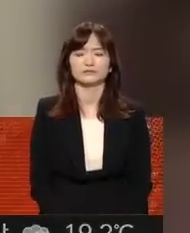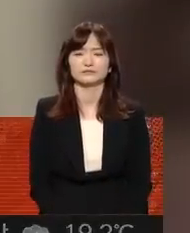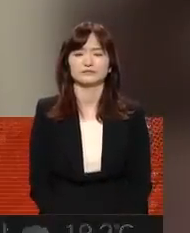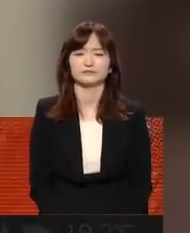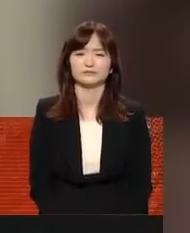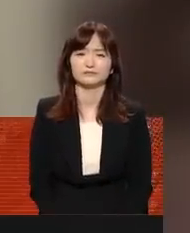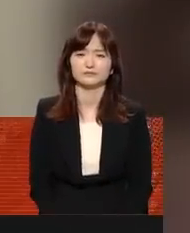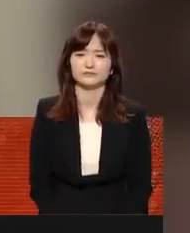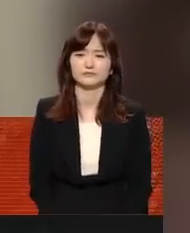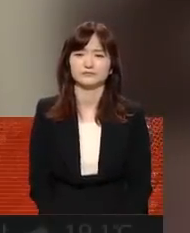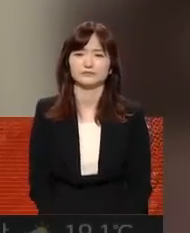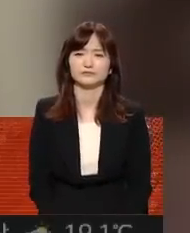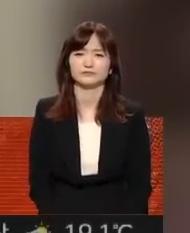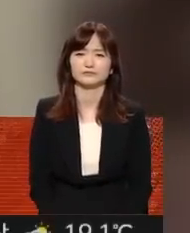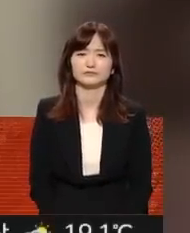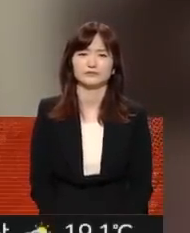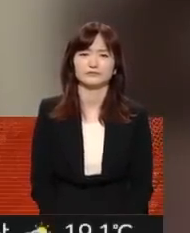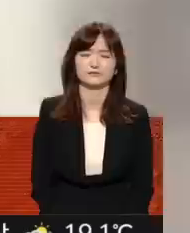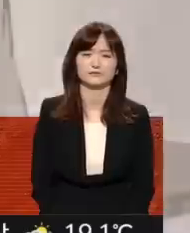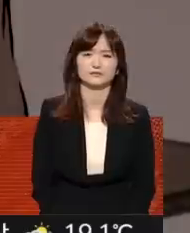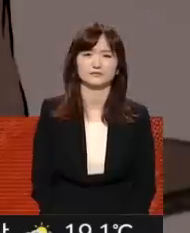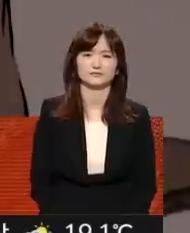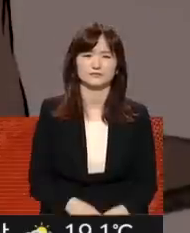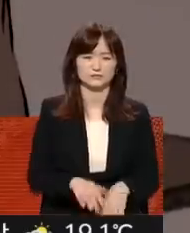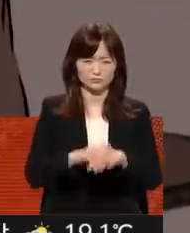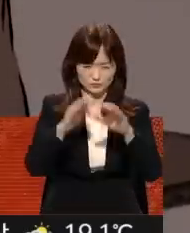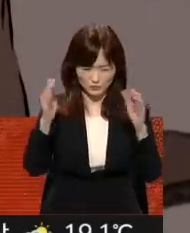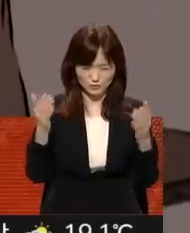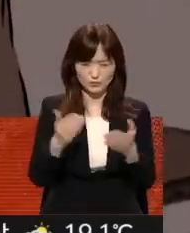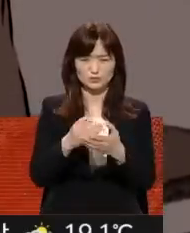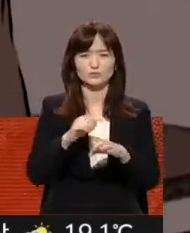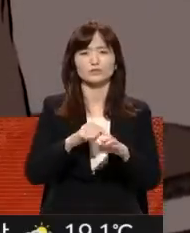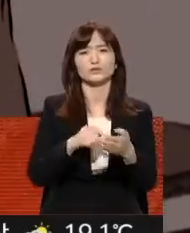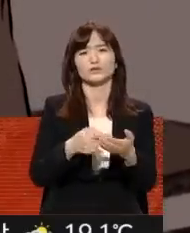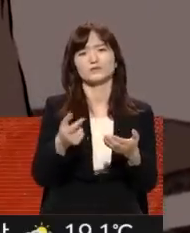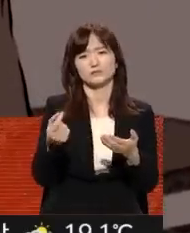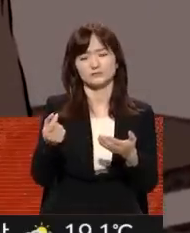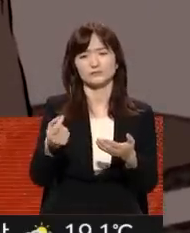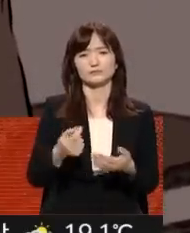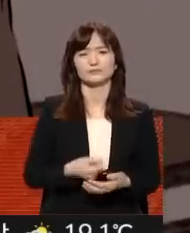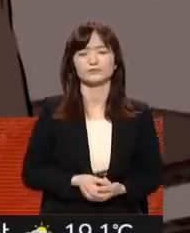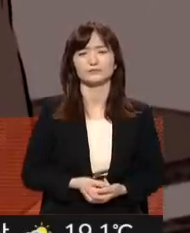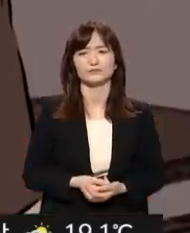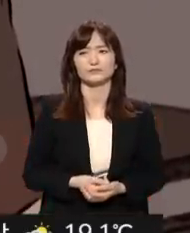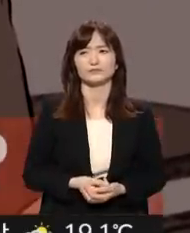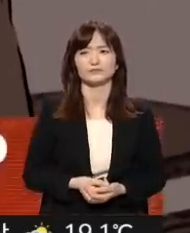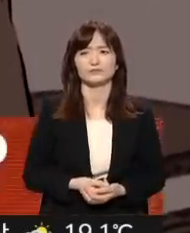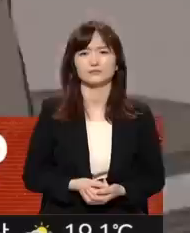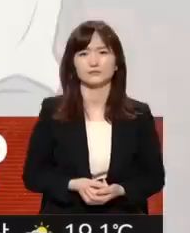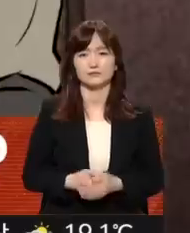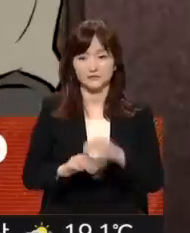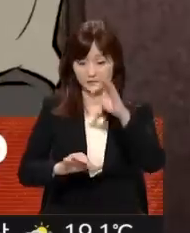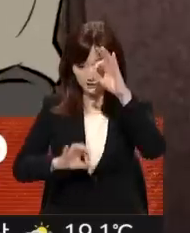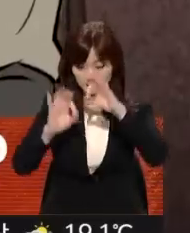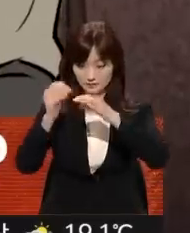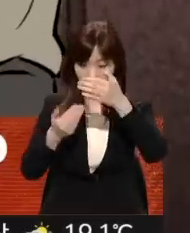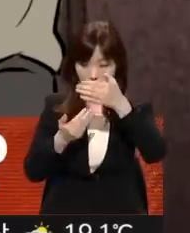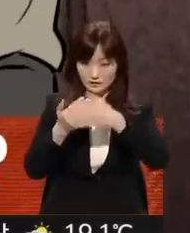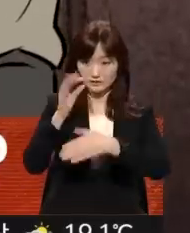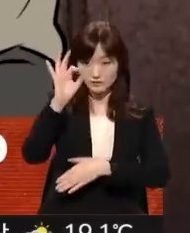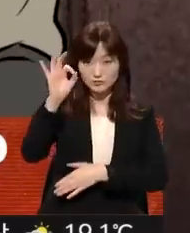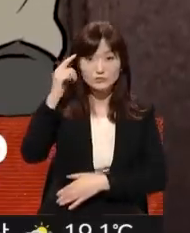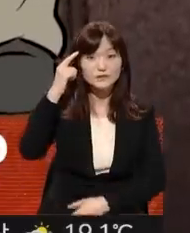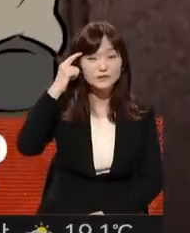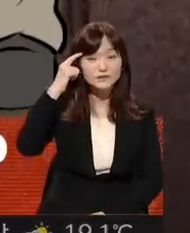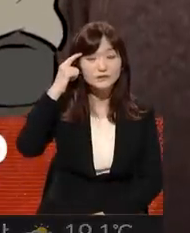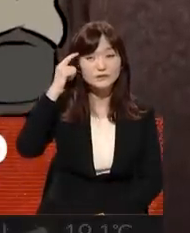못하는데 뭐 다들 같은 심정이실 것 같아요. 자, 팀장님. 저런 사건들 보면 이제 항상 떠오르는 게